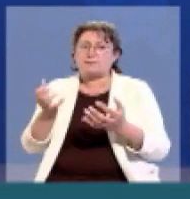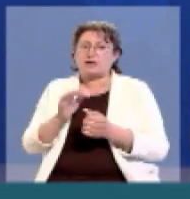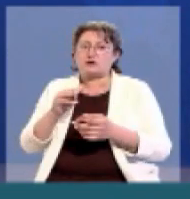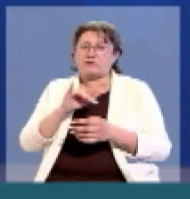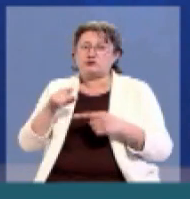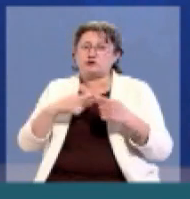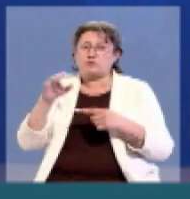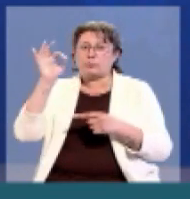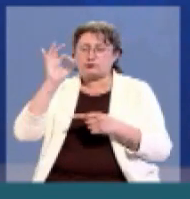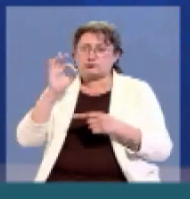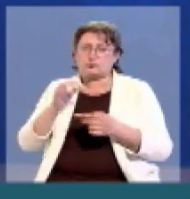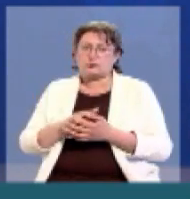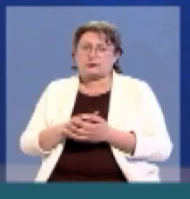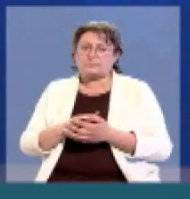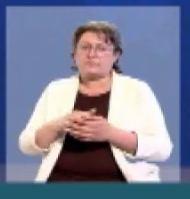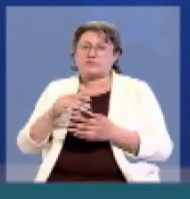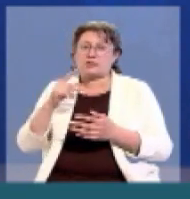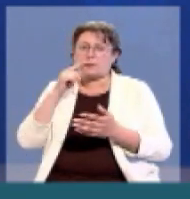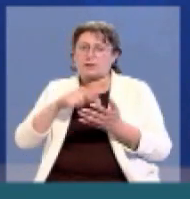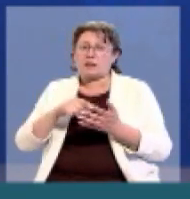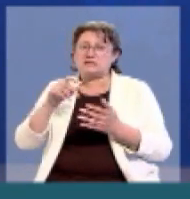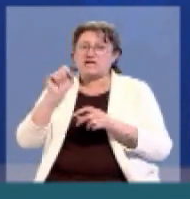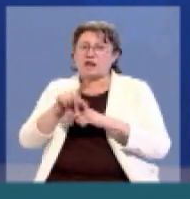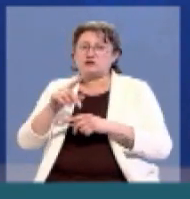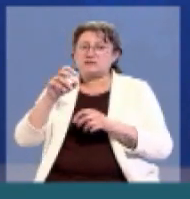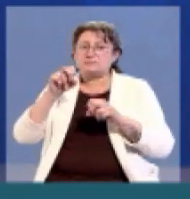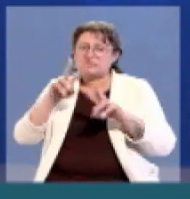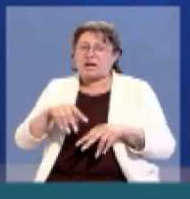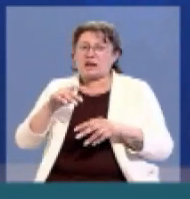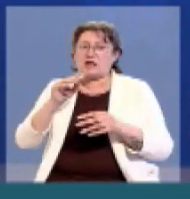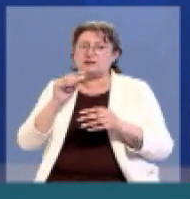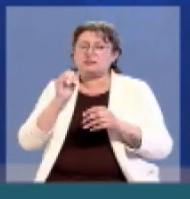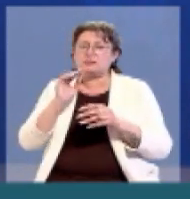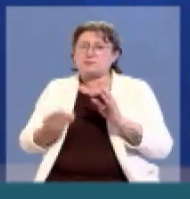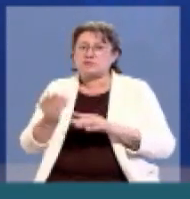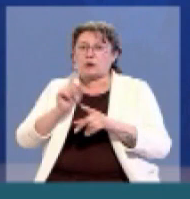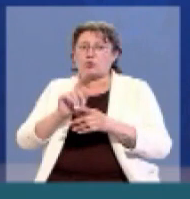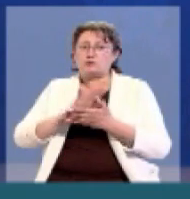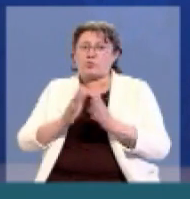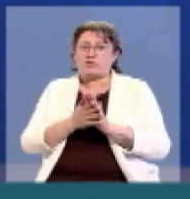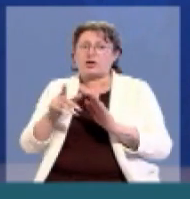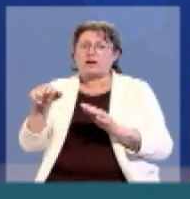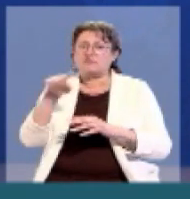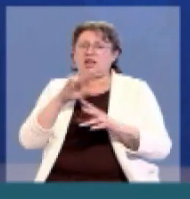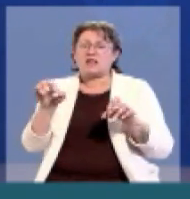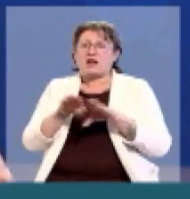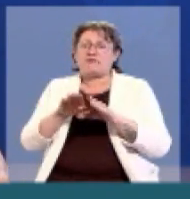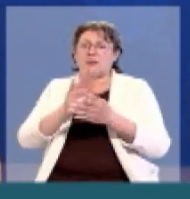через почту или службу такси. Выходит, заказчик намеренно допустил условия, которые ставят потенциальных поставщиков в неравное